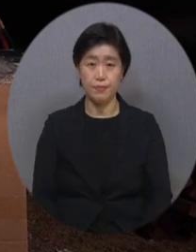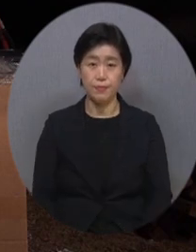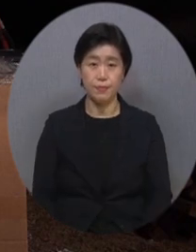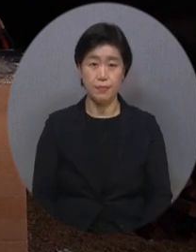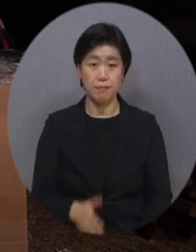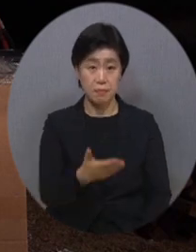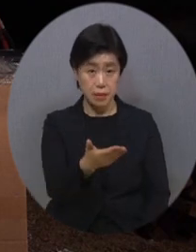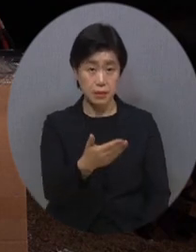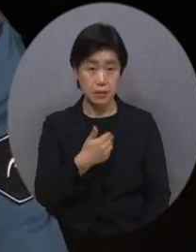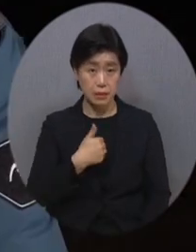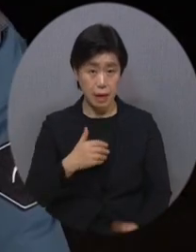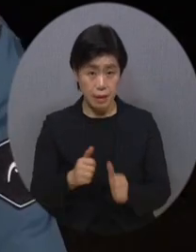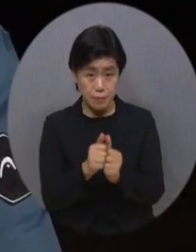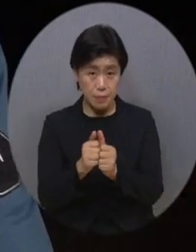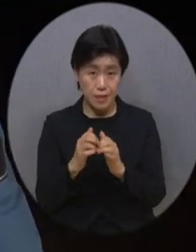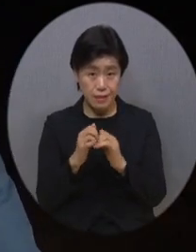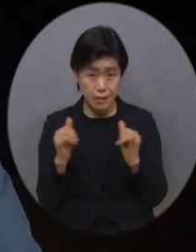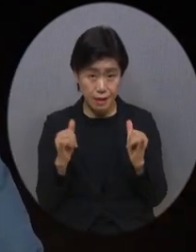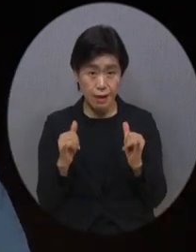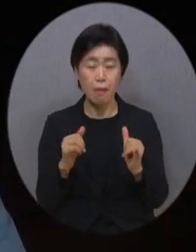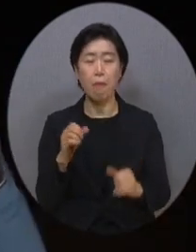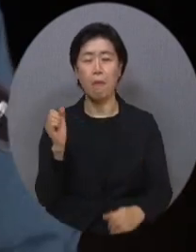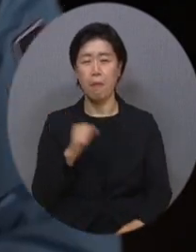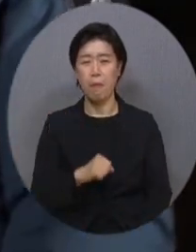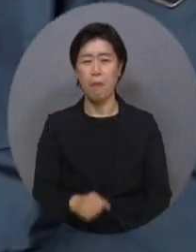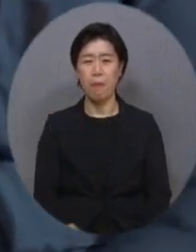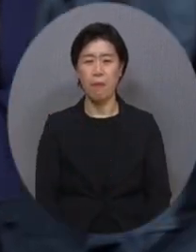나의 동반자. 어, 당신은 나의 동반자래.